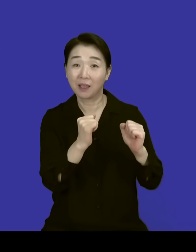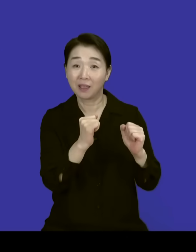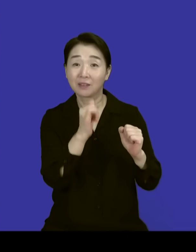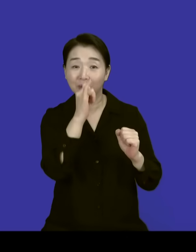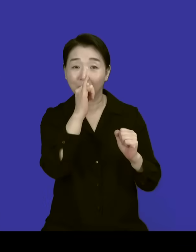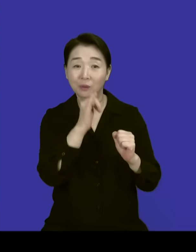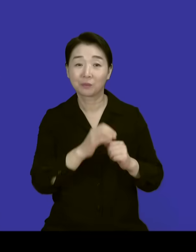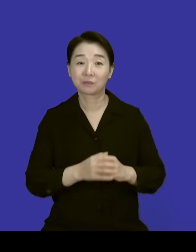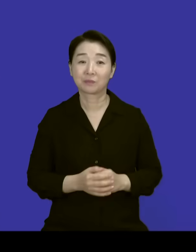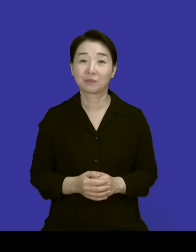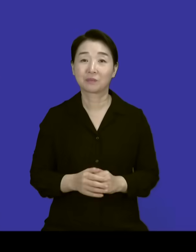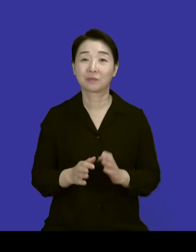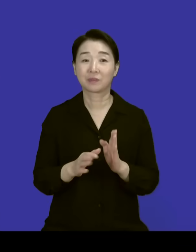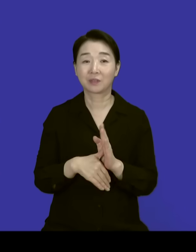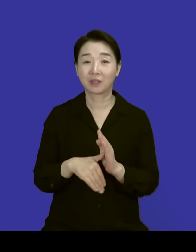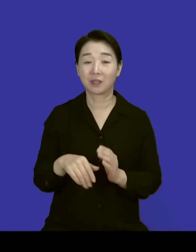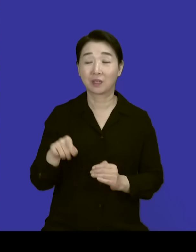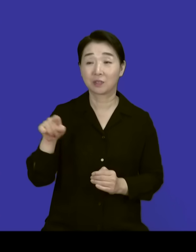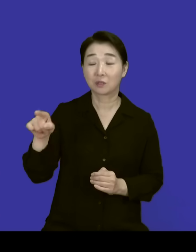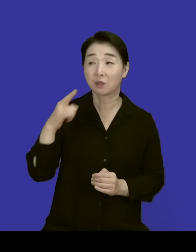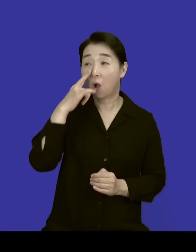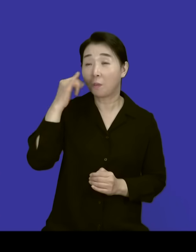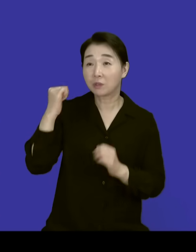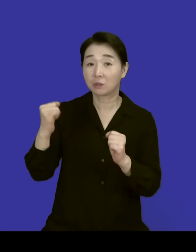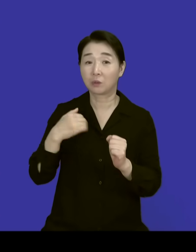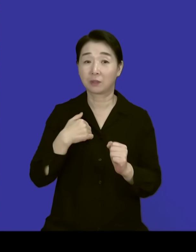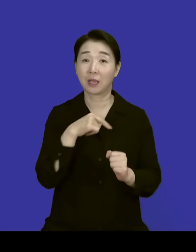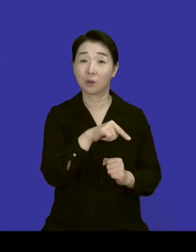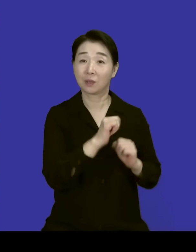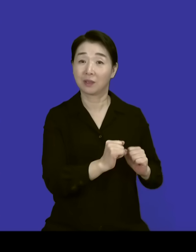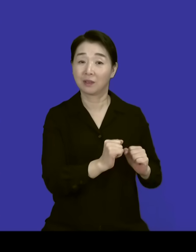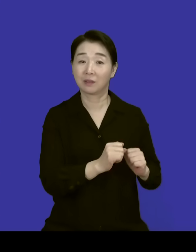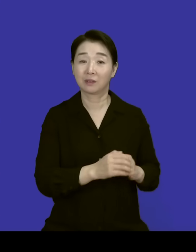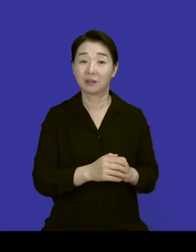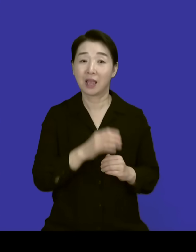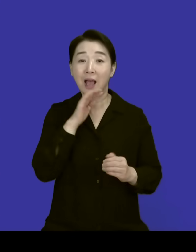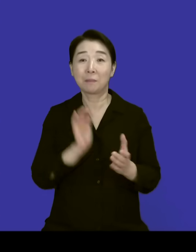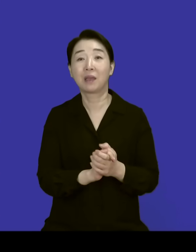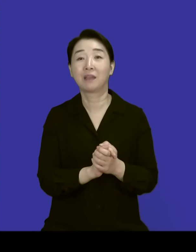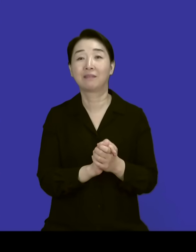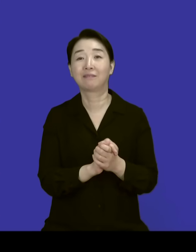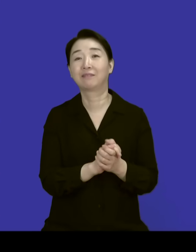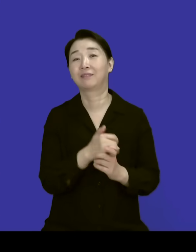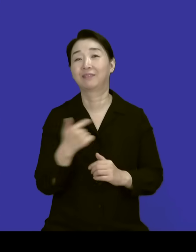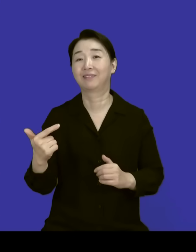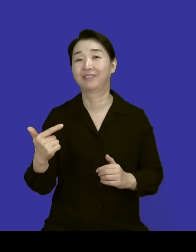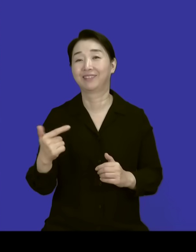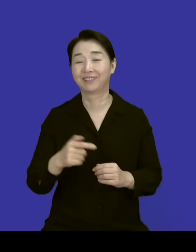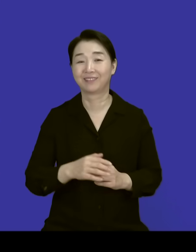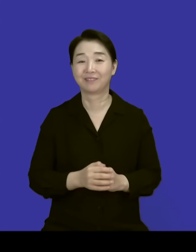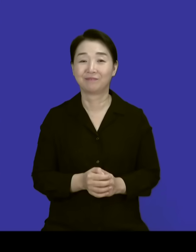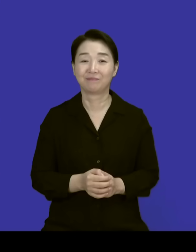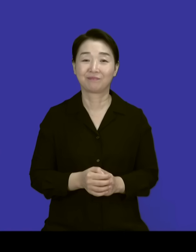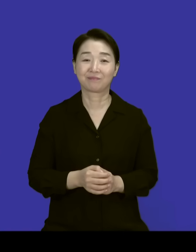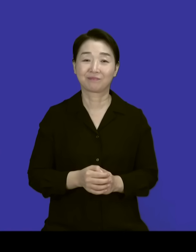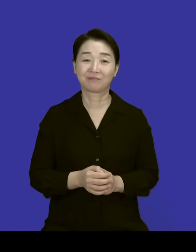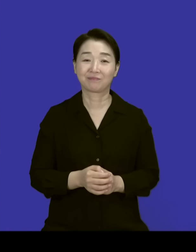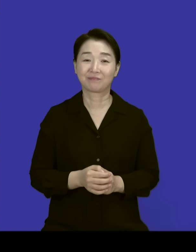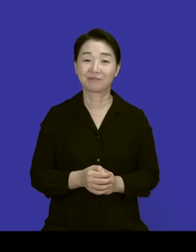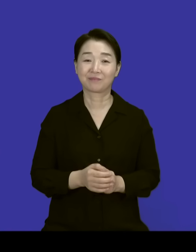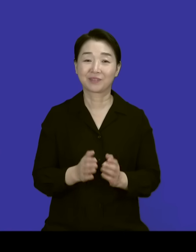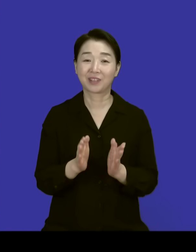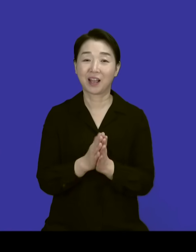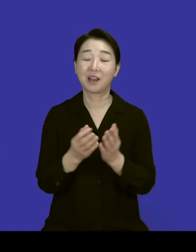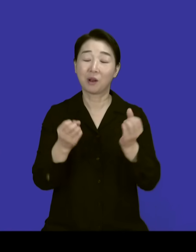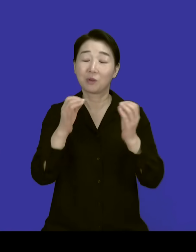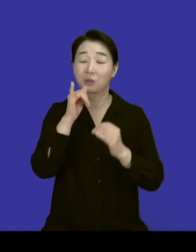있었거든요. 네. 저쪽 집에 저쪽에 어머니가 계시고 제가 여기 있었거든요. 예. 아멘 그랬어요 진짜. 진짜 소리 질렀어요. 어떤 기도가 막